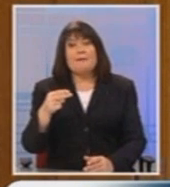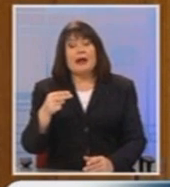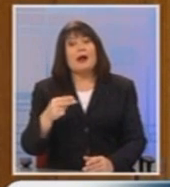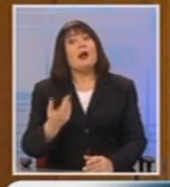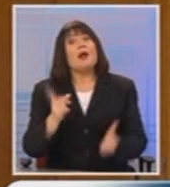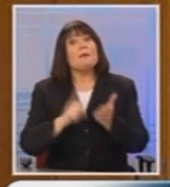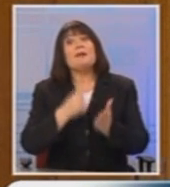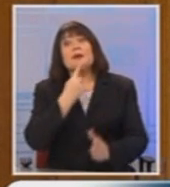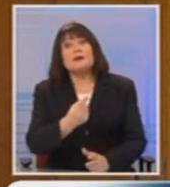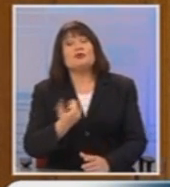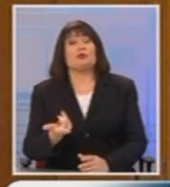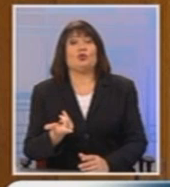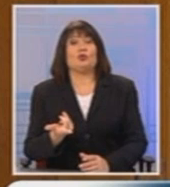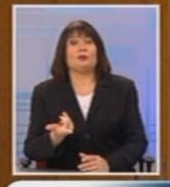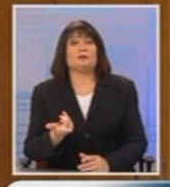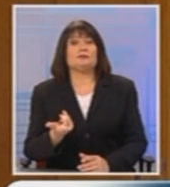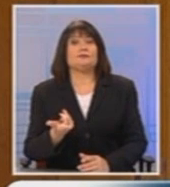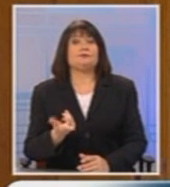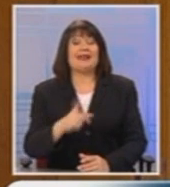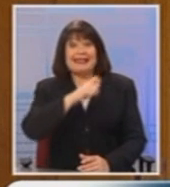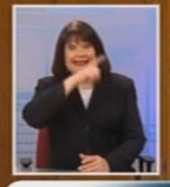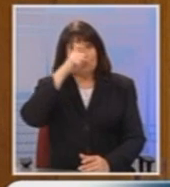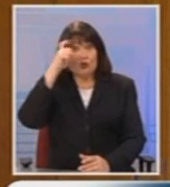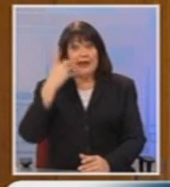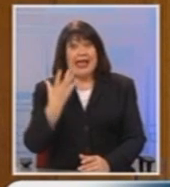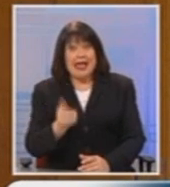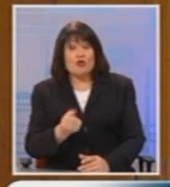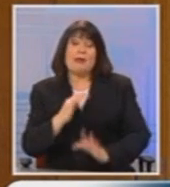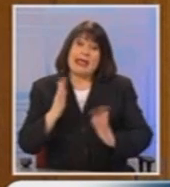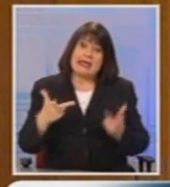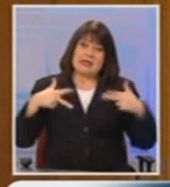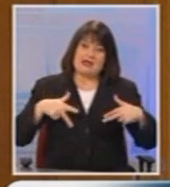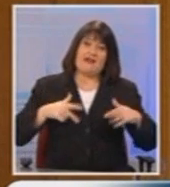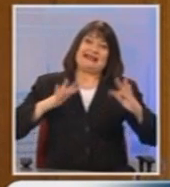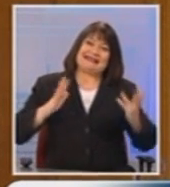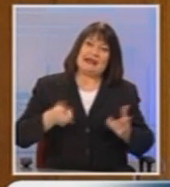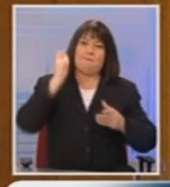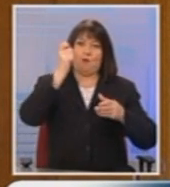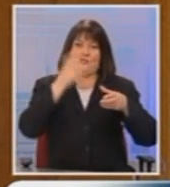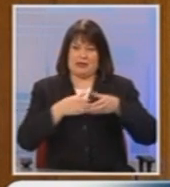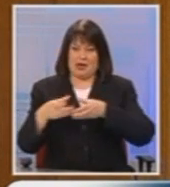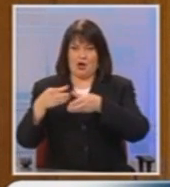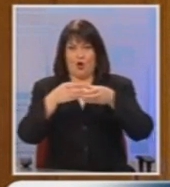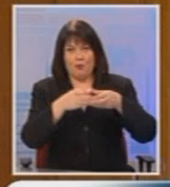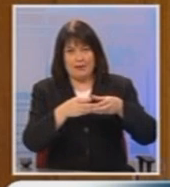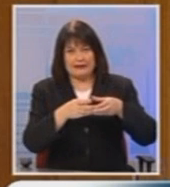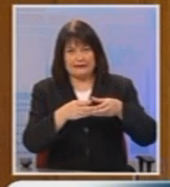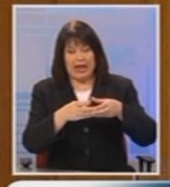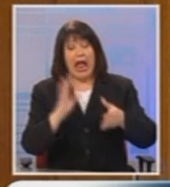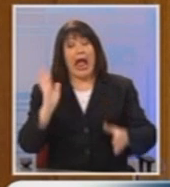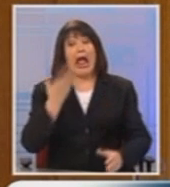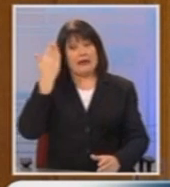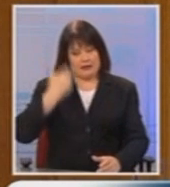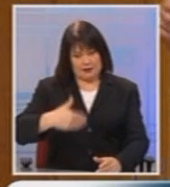αλλά πρέπει να το πω. Η δυσκολία που έχουμε, είτε σαν κυβέρνηση, είτε σαν κόμματα, στη σεναριακή